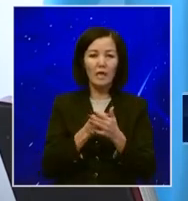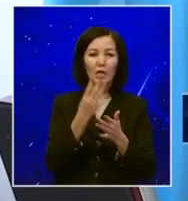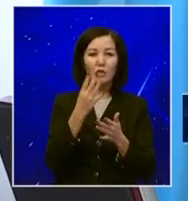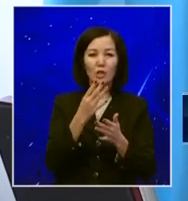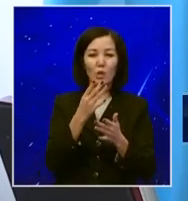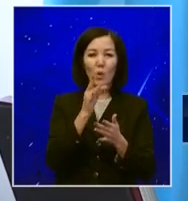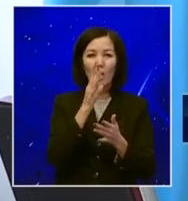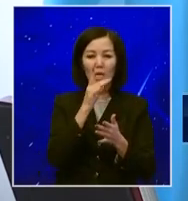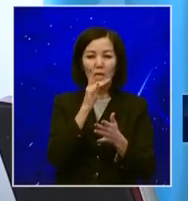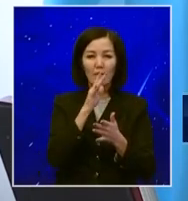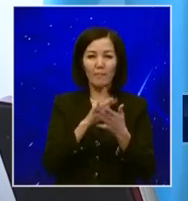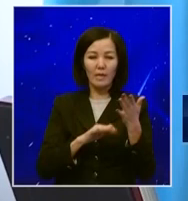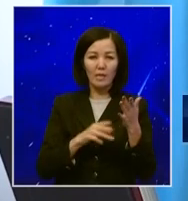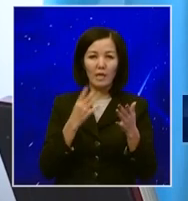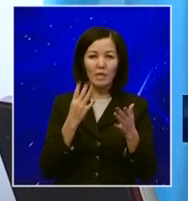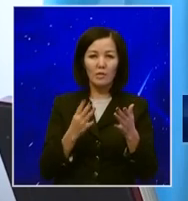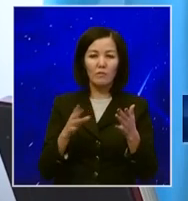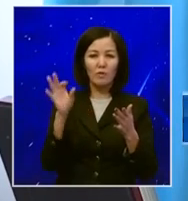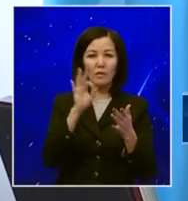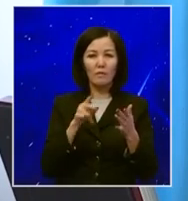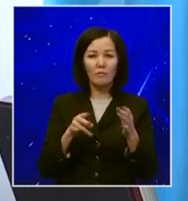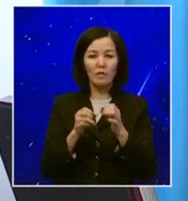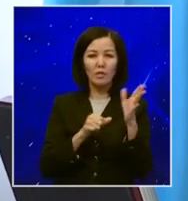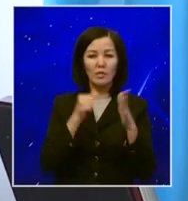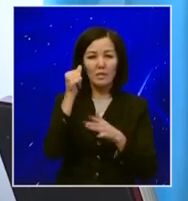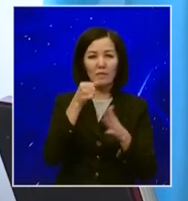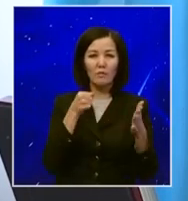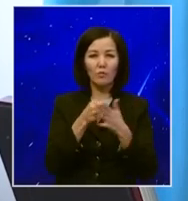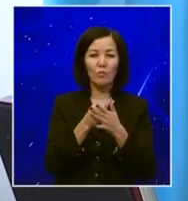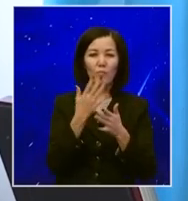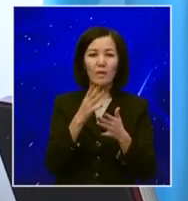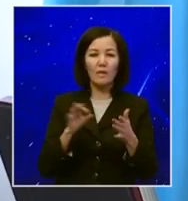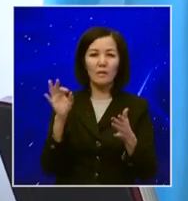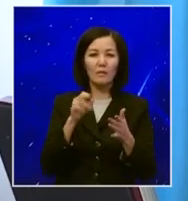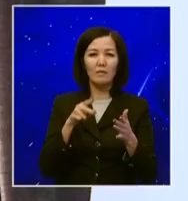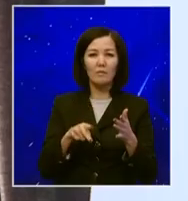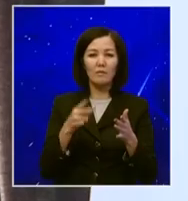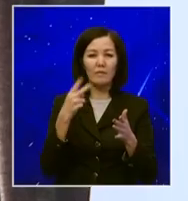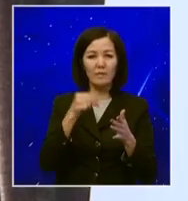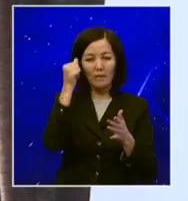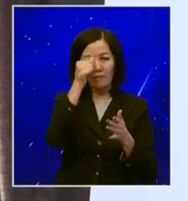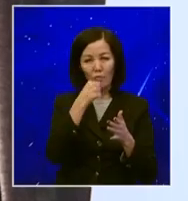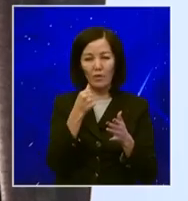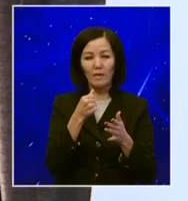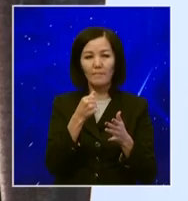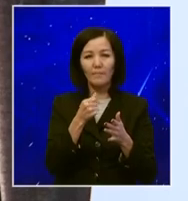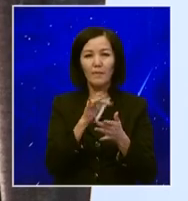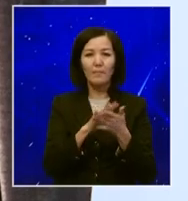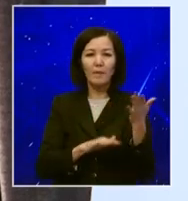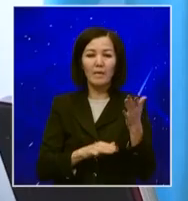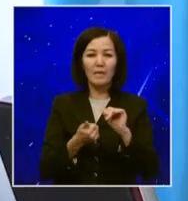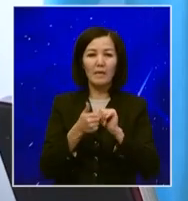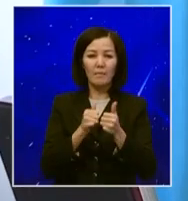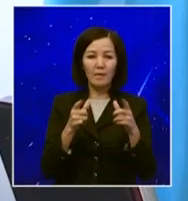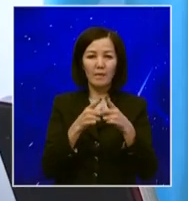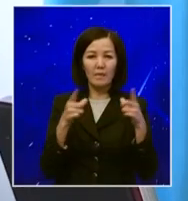4 лет с 4 октября 2016 года. По 5 октября 2020 года. Продление обмена